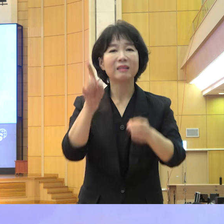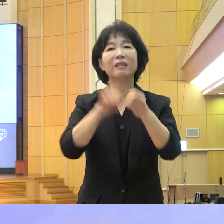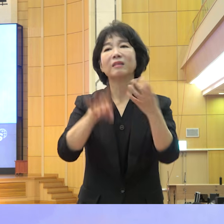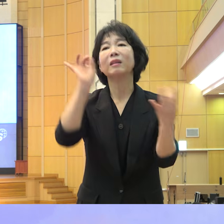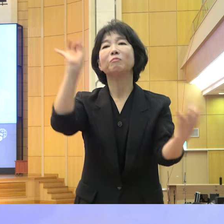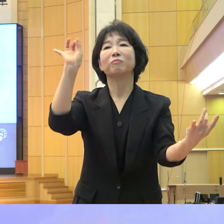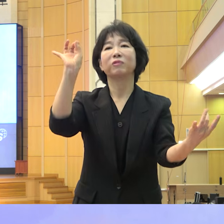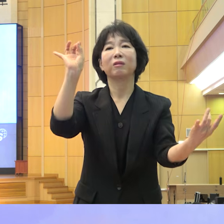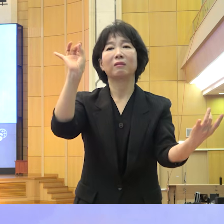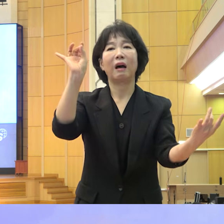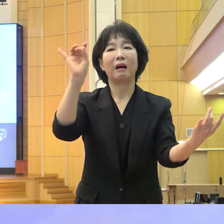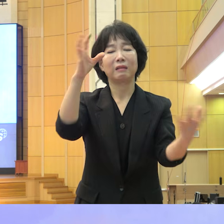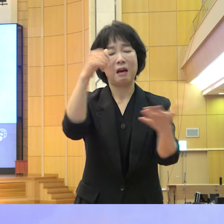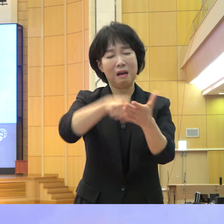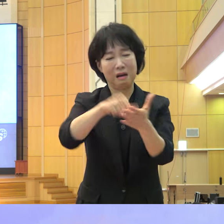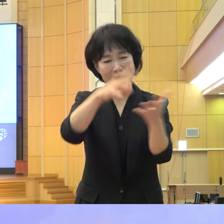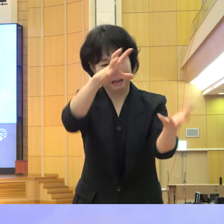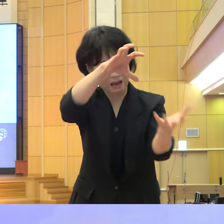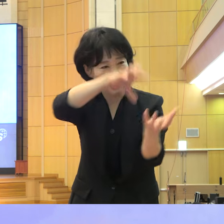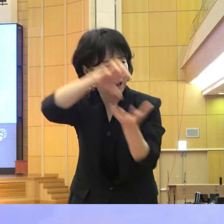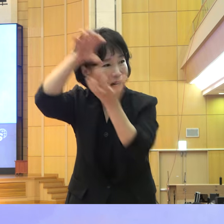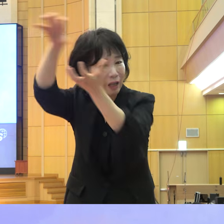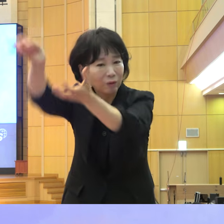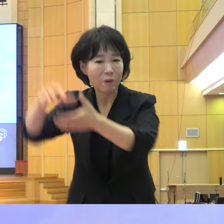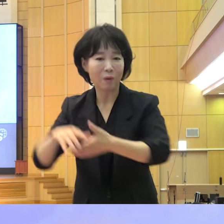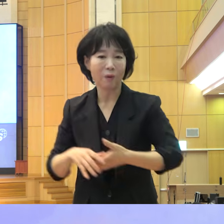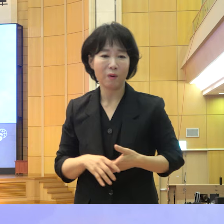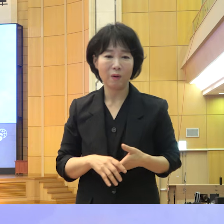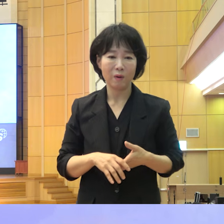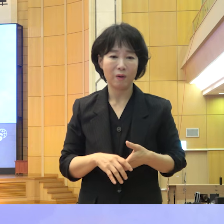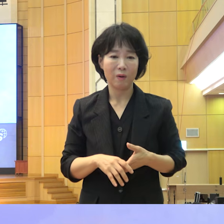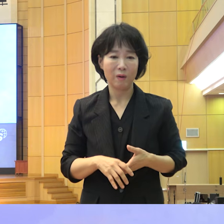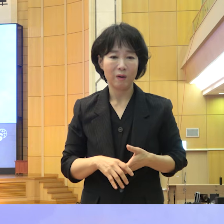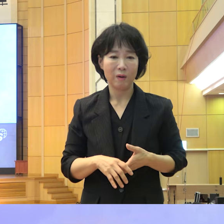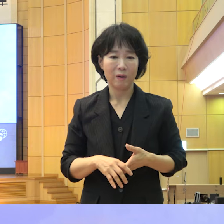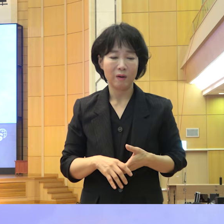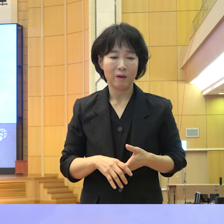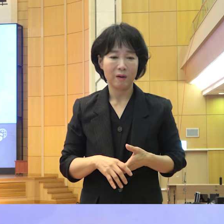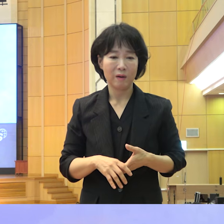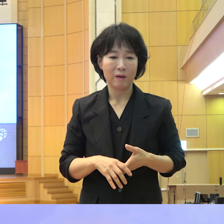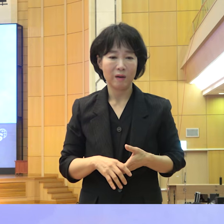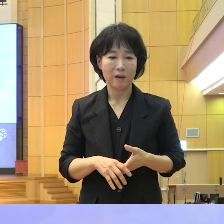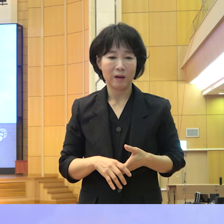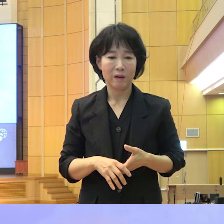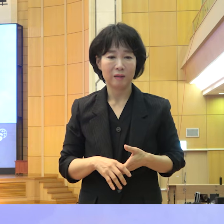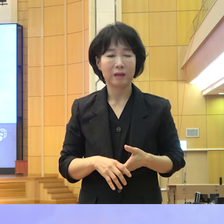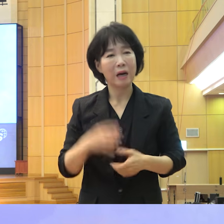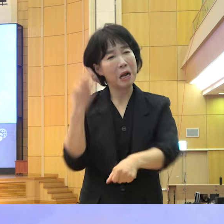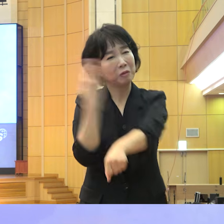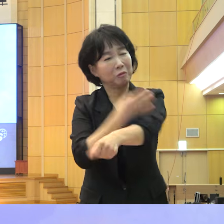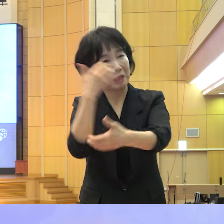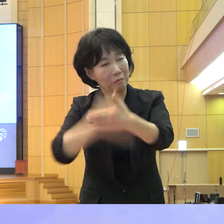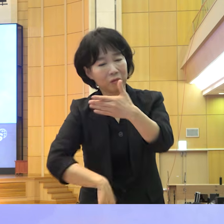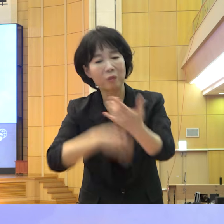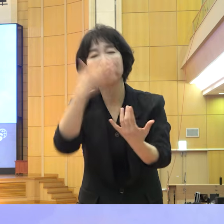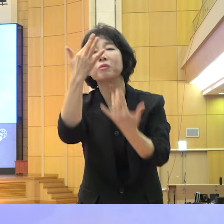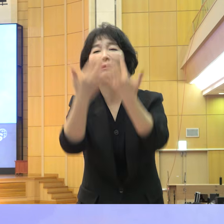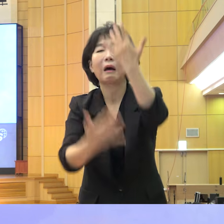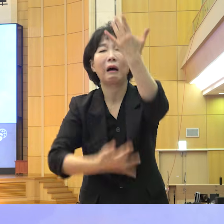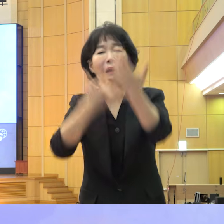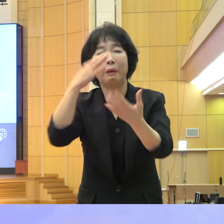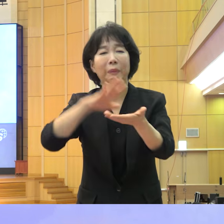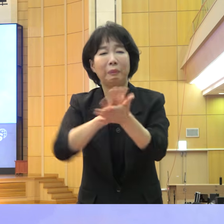네, 다른 다 가져가고 그걸 저쪽 공터에 갔다가 한쪽 끝에 산 밑에 갔다가 저희가 불로 다 태워가지고 싹